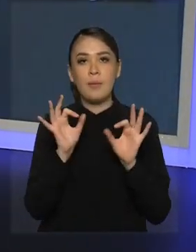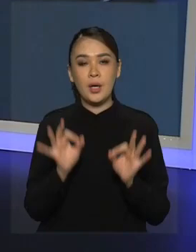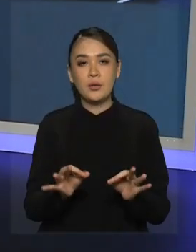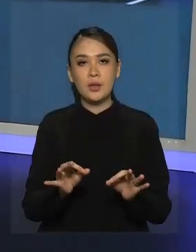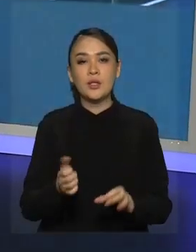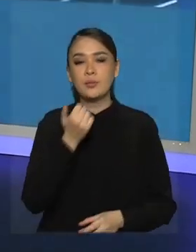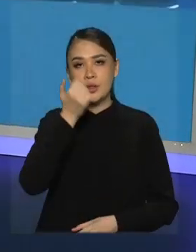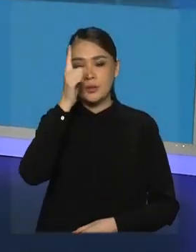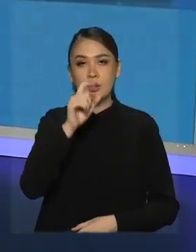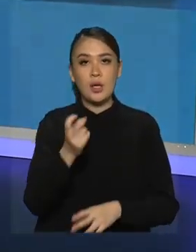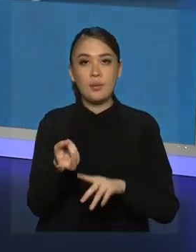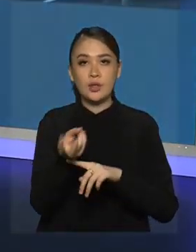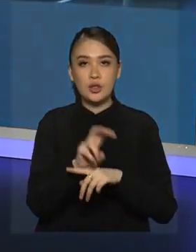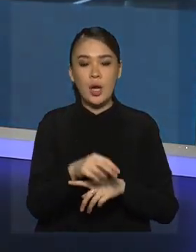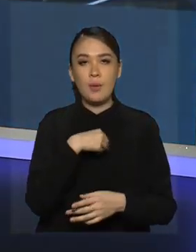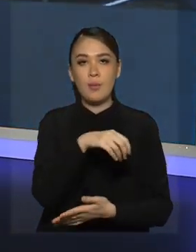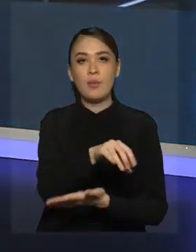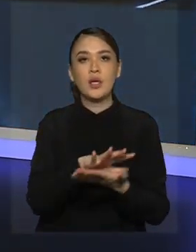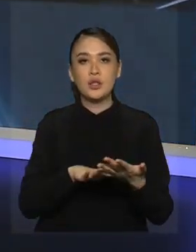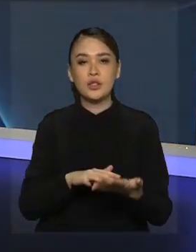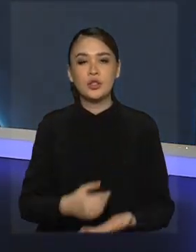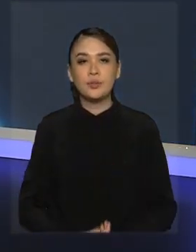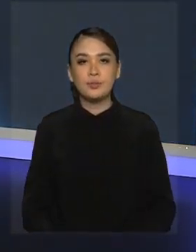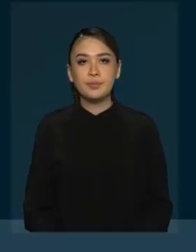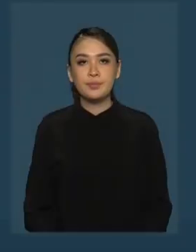Спасибо большое. А мы продолжаем наш выпуск.